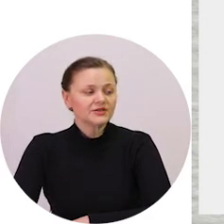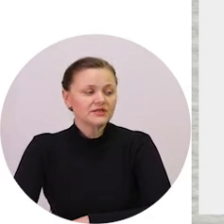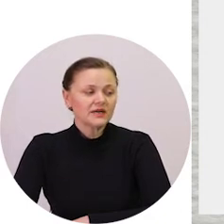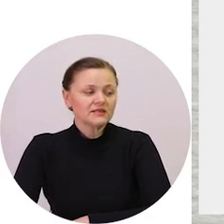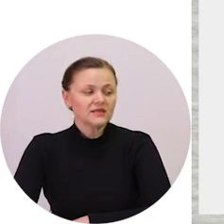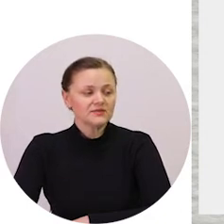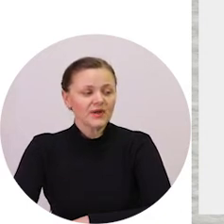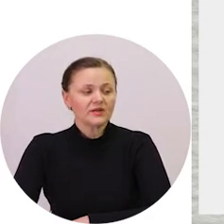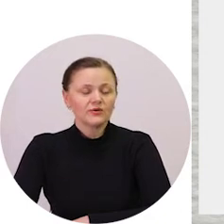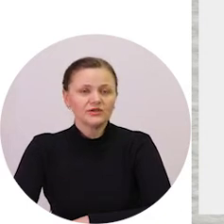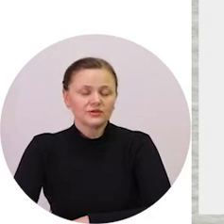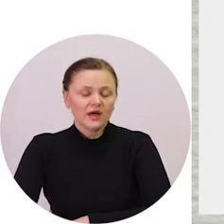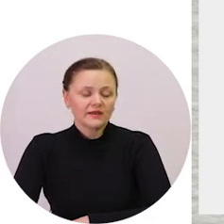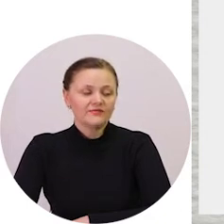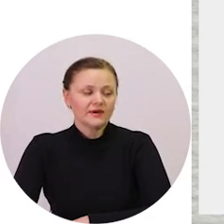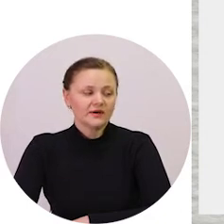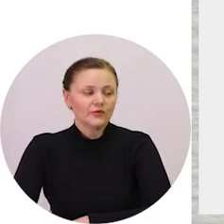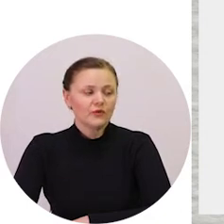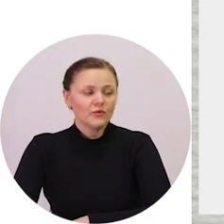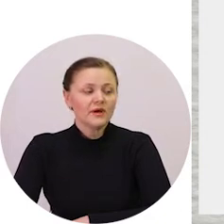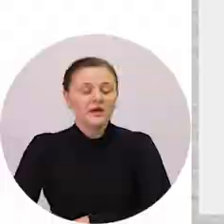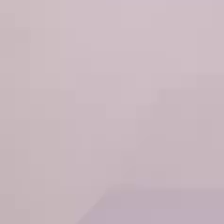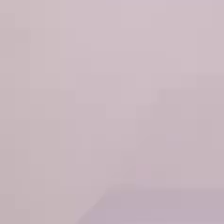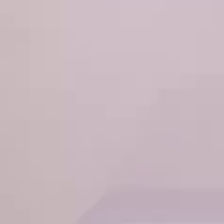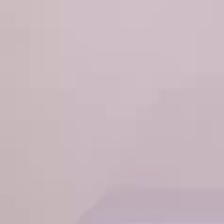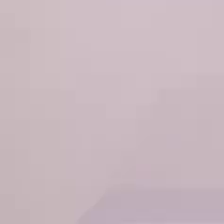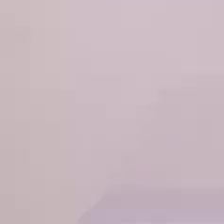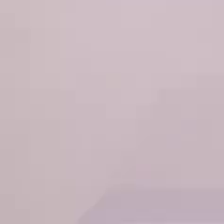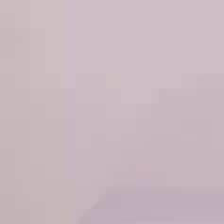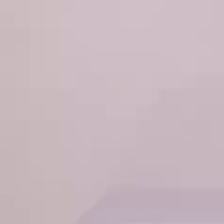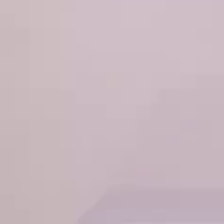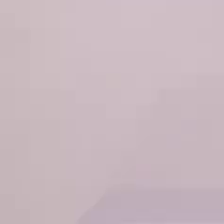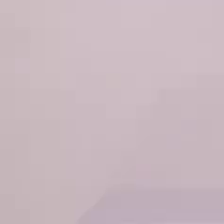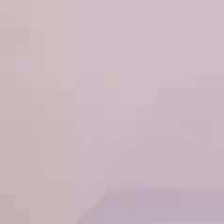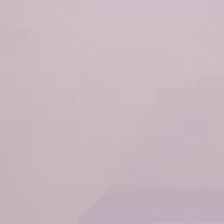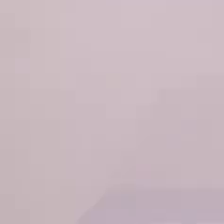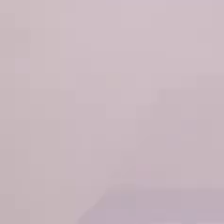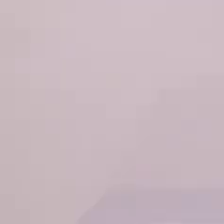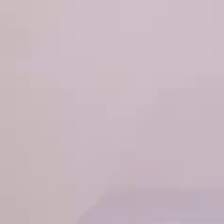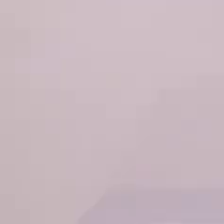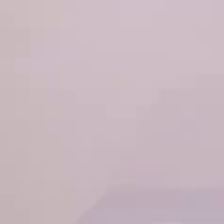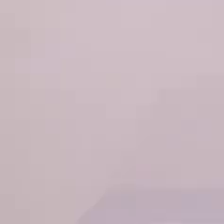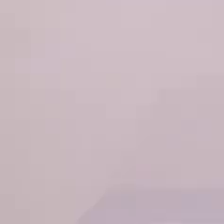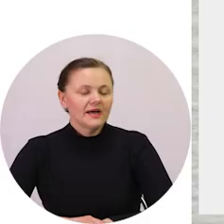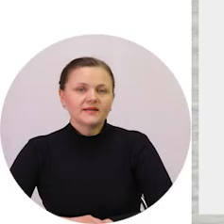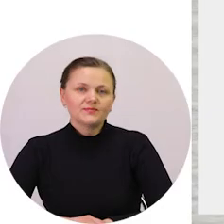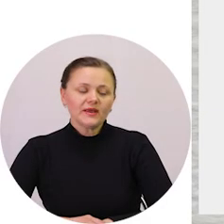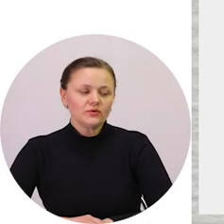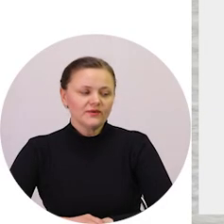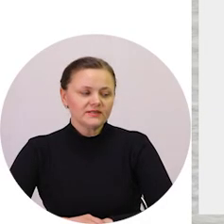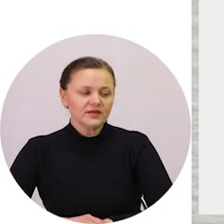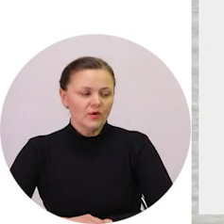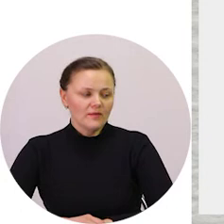Este necesar să se respecte unicitatea fiecărui om, indiferent de deosebiri.